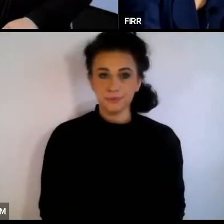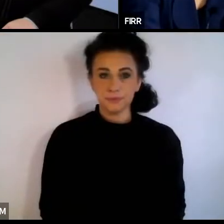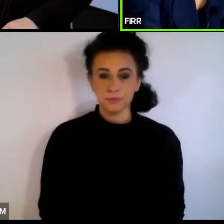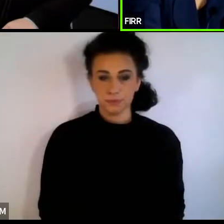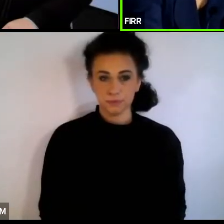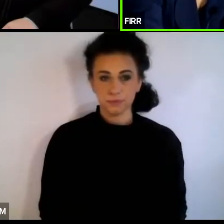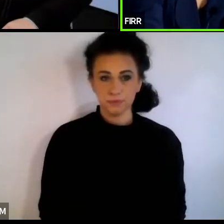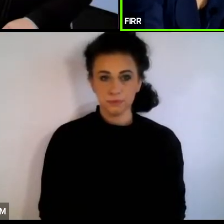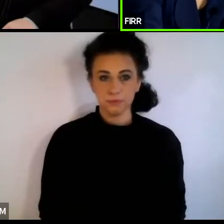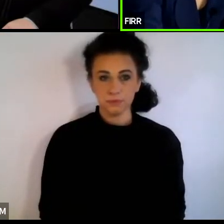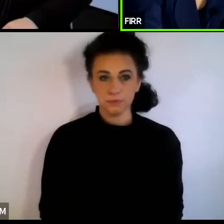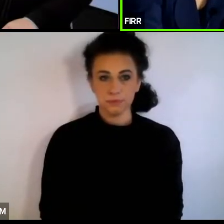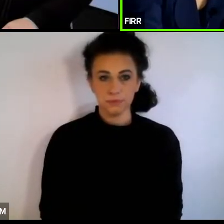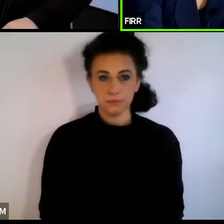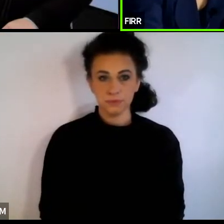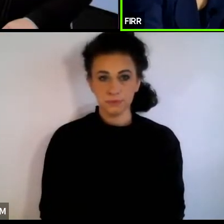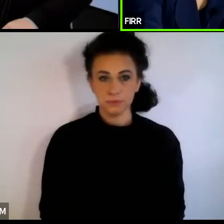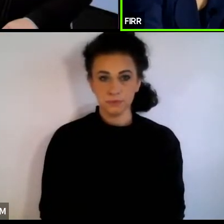Dzień dobry.